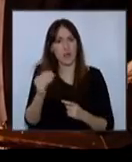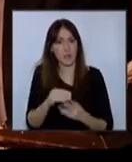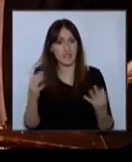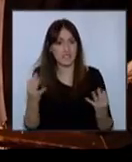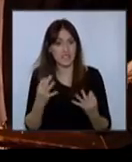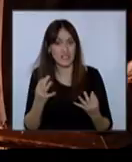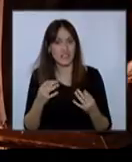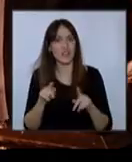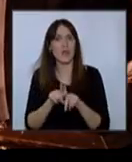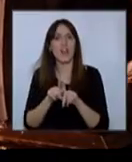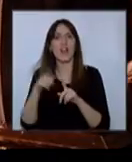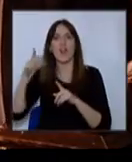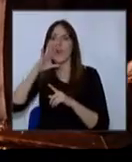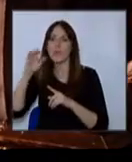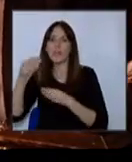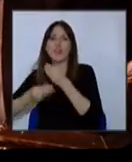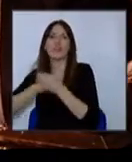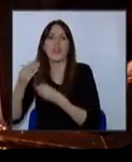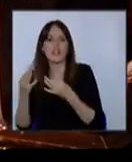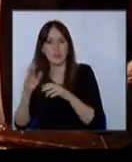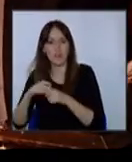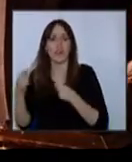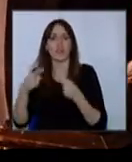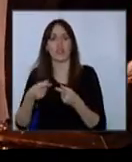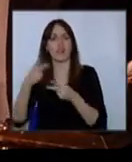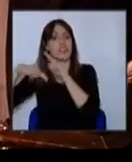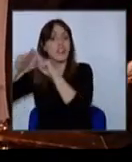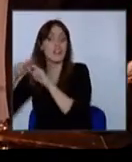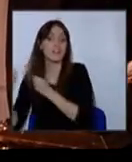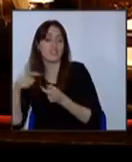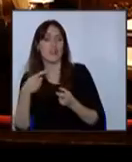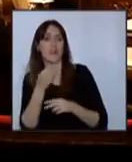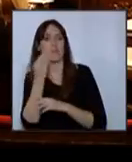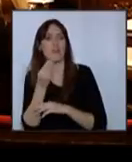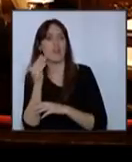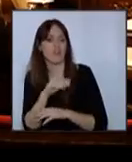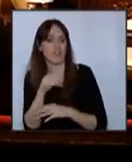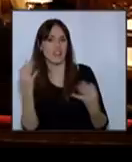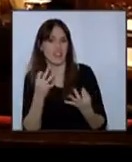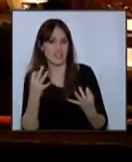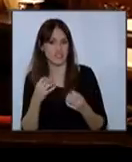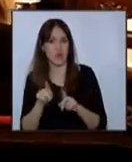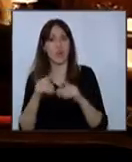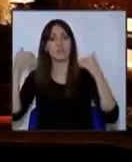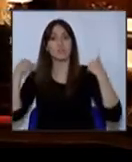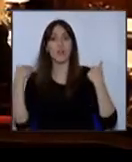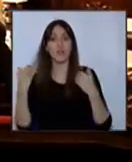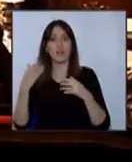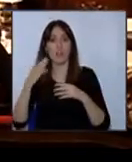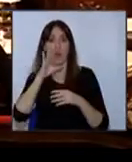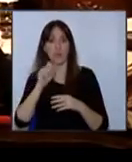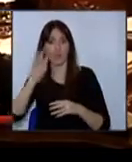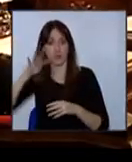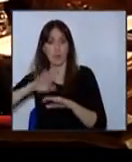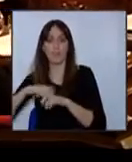preguntar què ha fet el govern de la Generalitat durant tots aquests anys per millorar les deficiències de la C-17? Què han fet els responsables del govern català durant tots